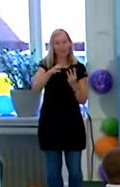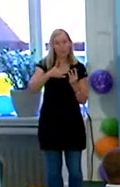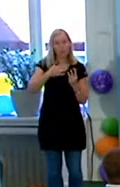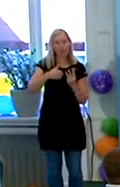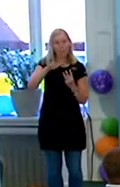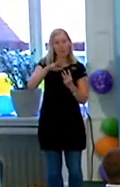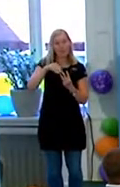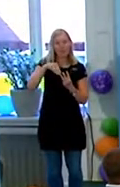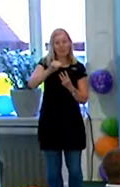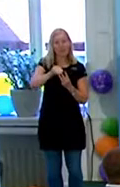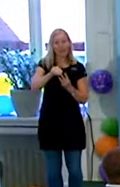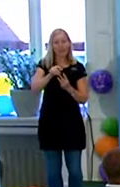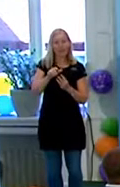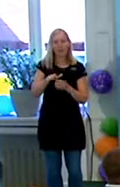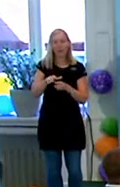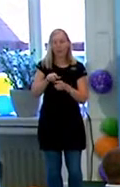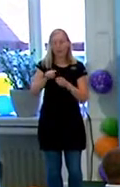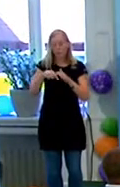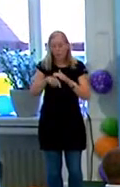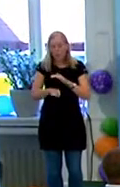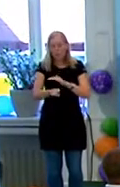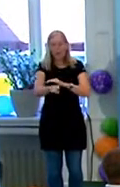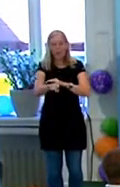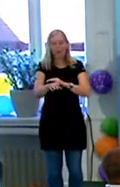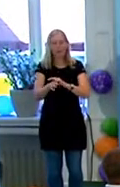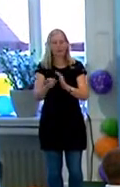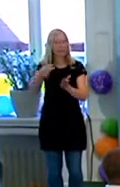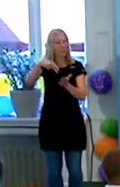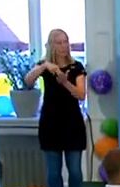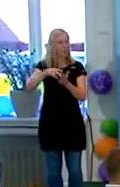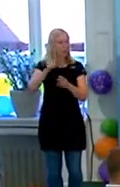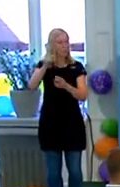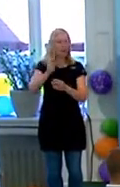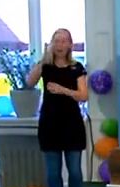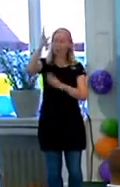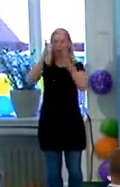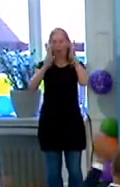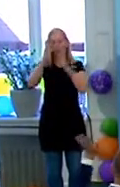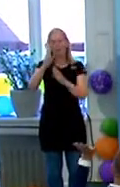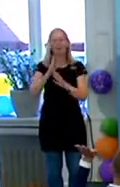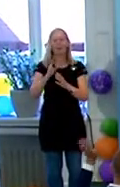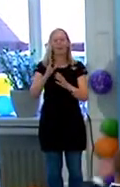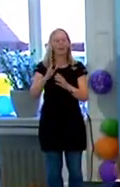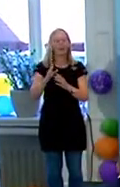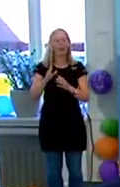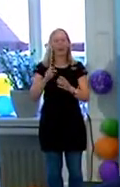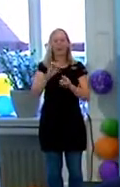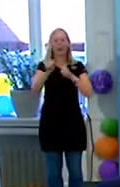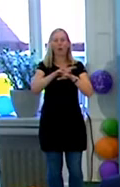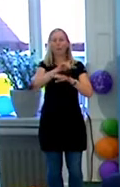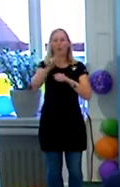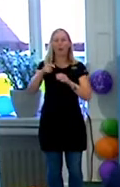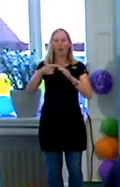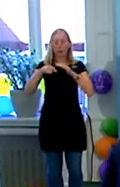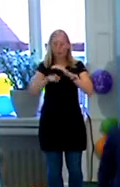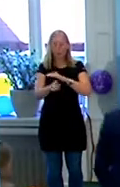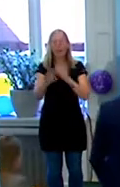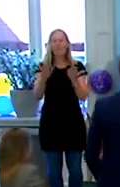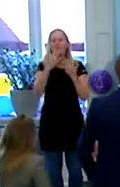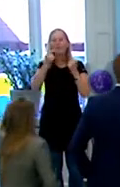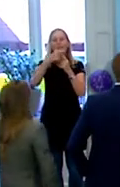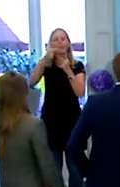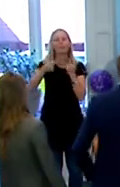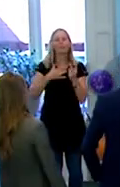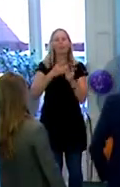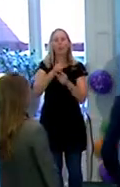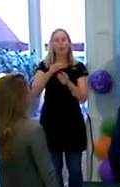på överbyggda, alltså en tunnel under, ställer upp. Eller upp med en hand. Vi ställer upp. Ni får röra på lite på. Upp och stå. Det är bra, lite